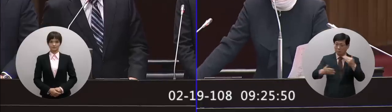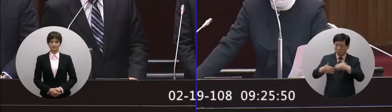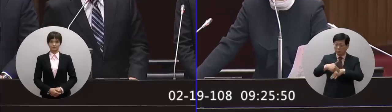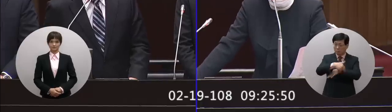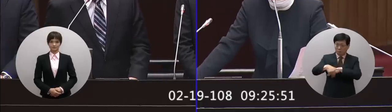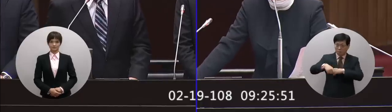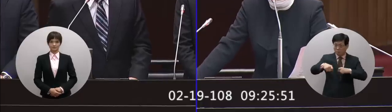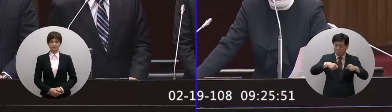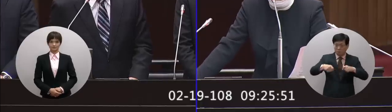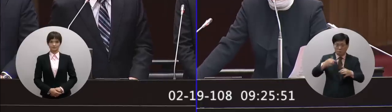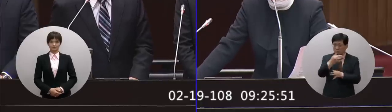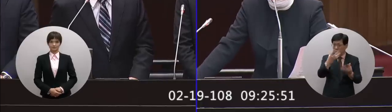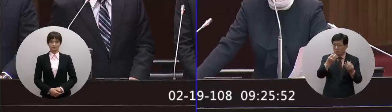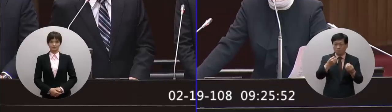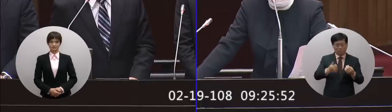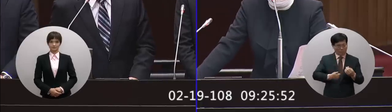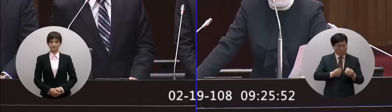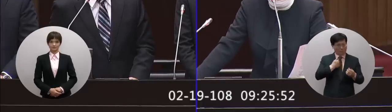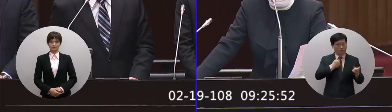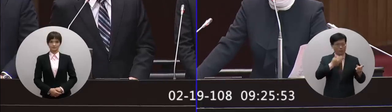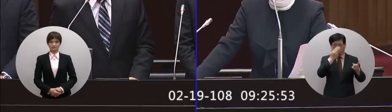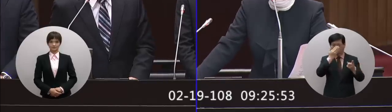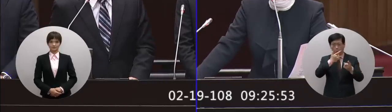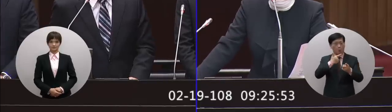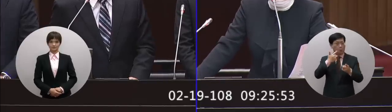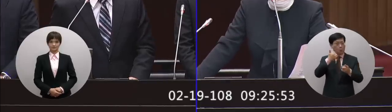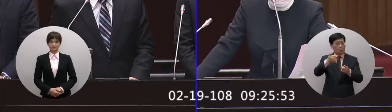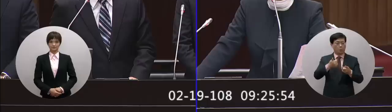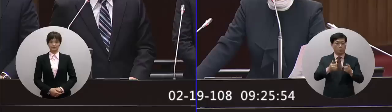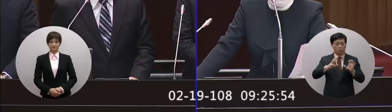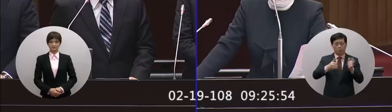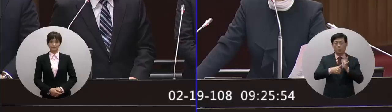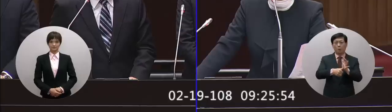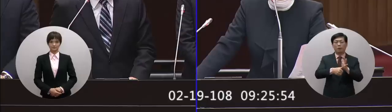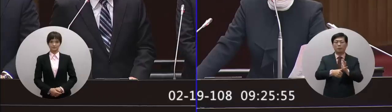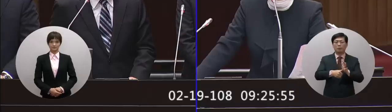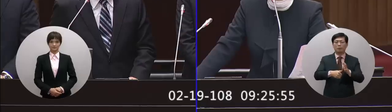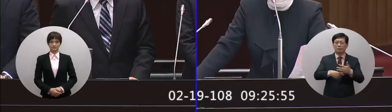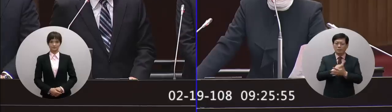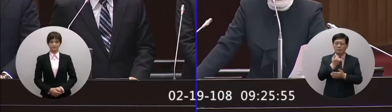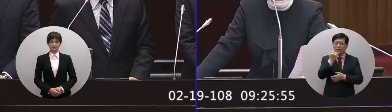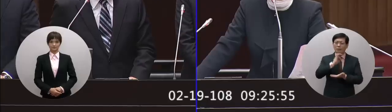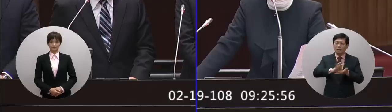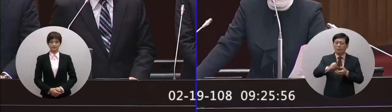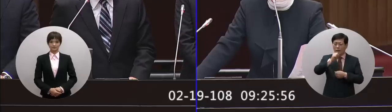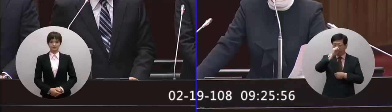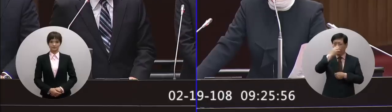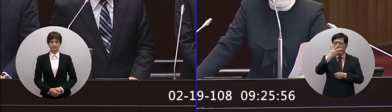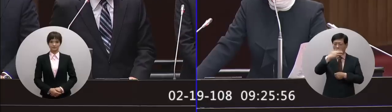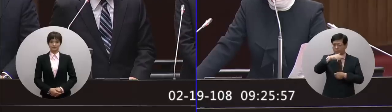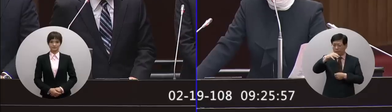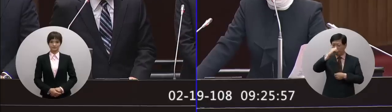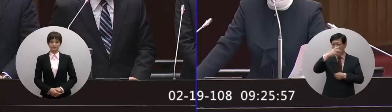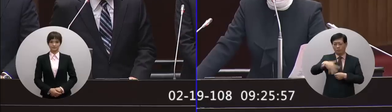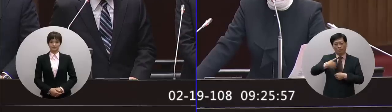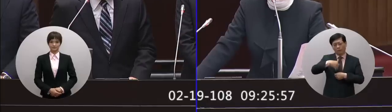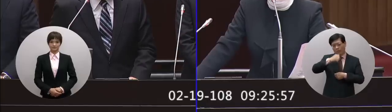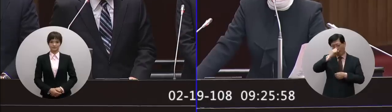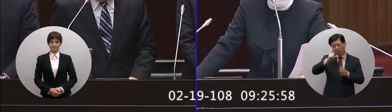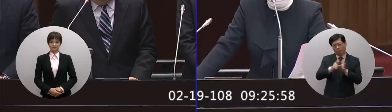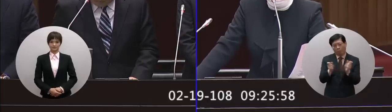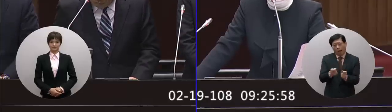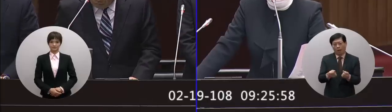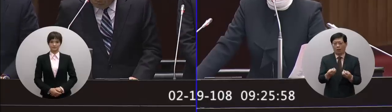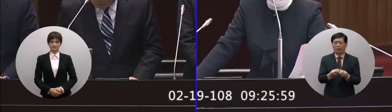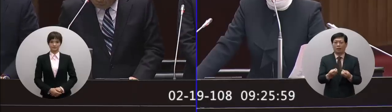设的花东，纵使有国际级的观光景点，我们却只能用好山好水好短命来形容。长期以